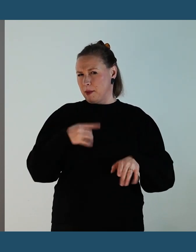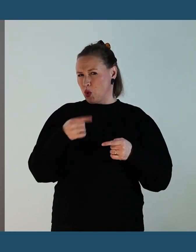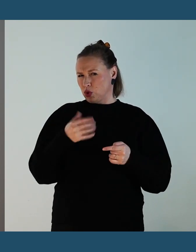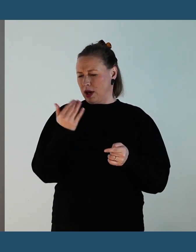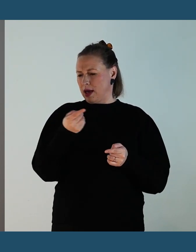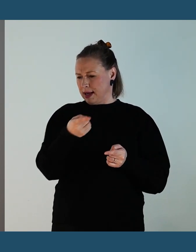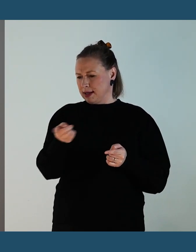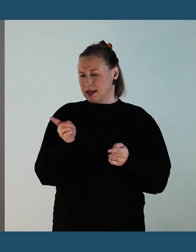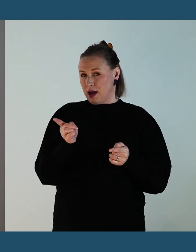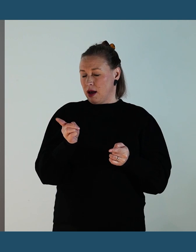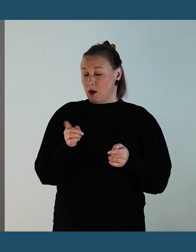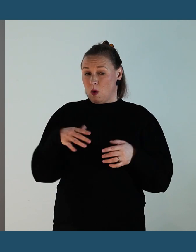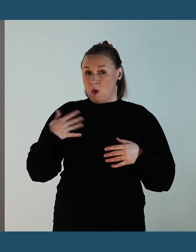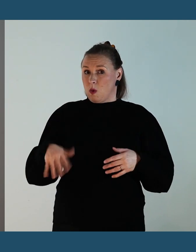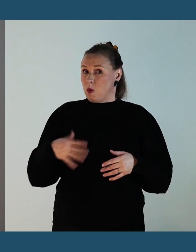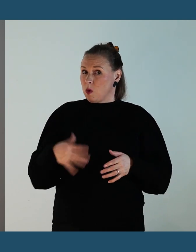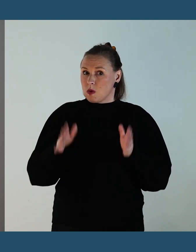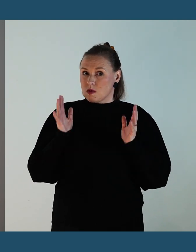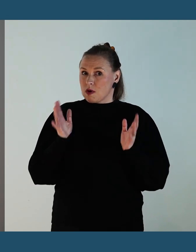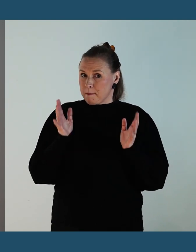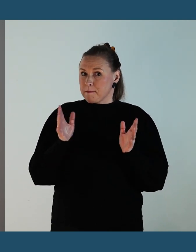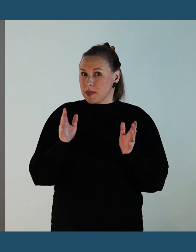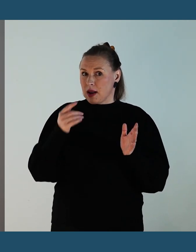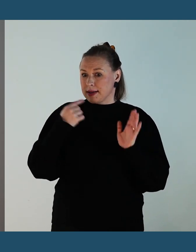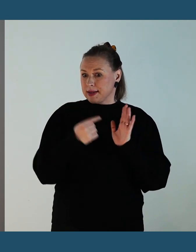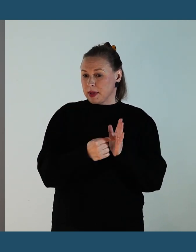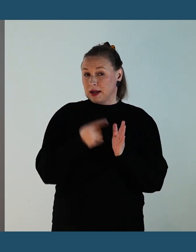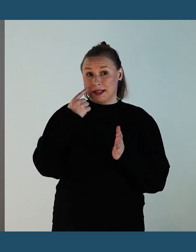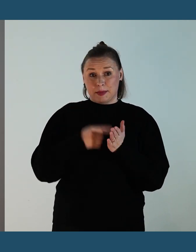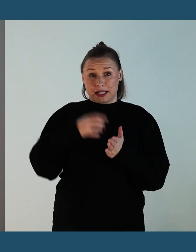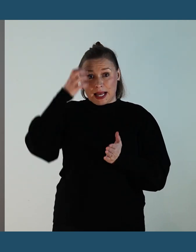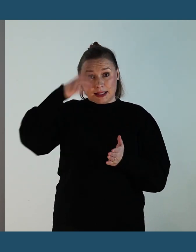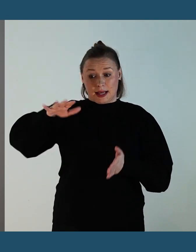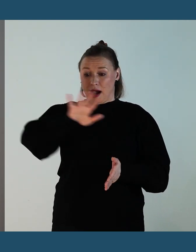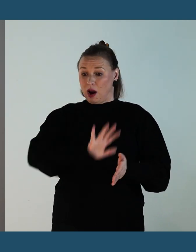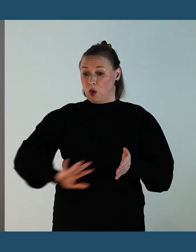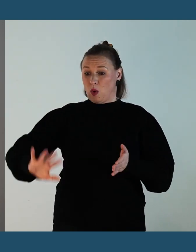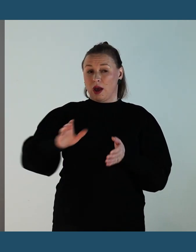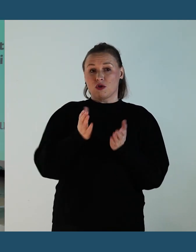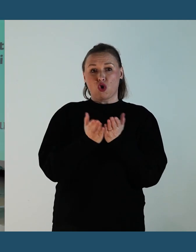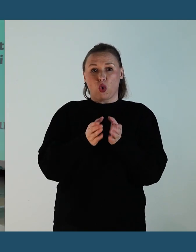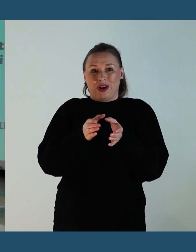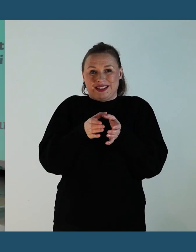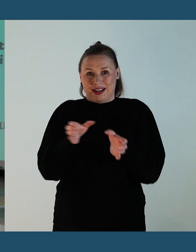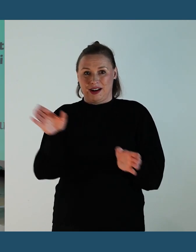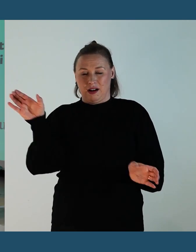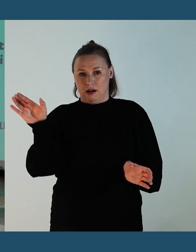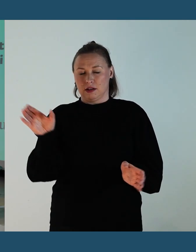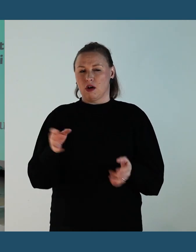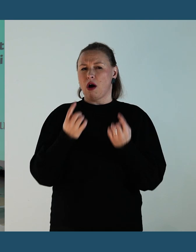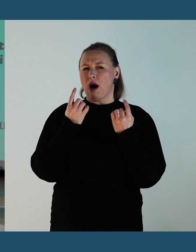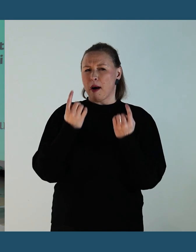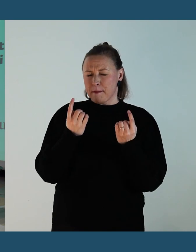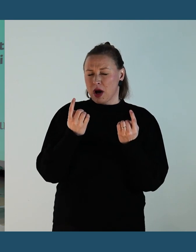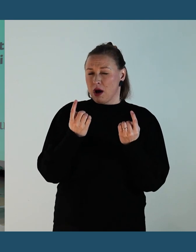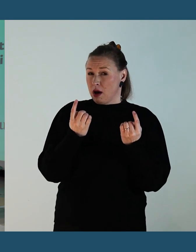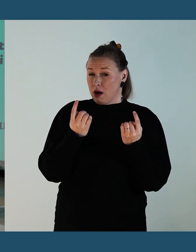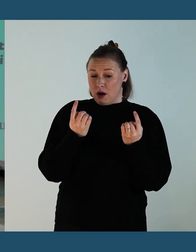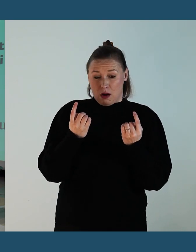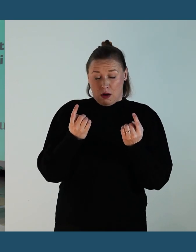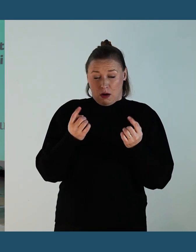Meillä on ollut täällä vaikka Helsingissäkin mielenkiintoista keskustelua vaikka koulujen segregaatiosta, niin nämä kaikki kuvastaa vähän